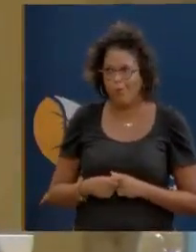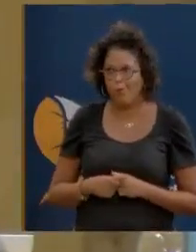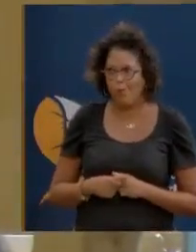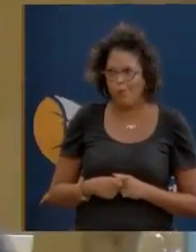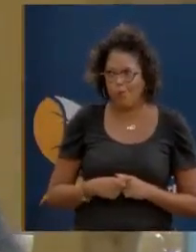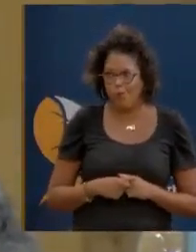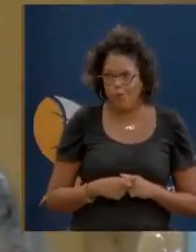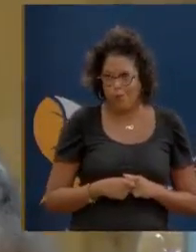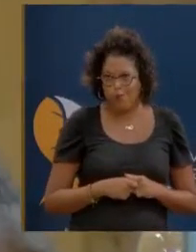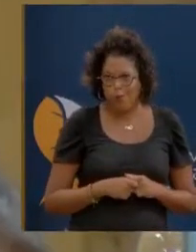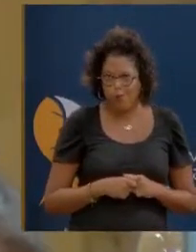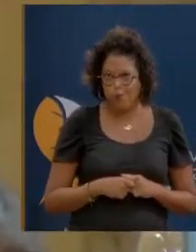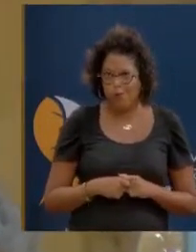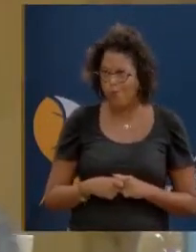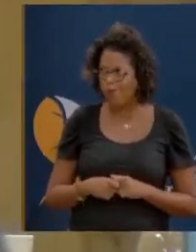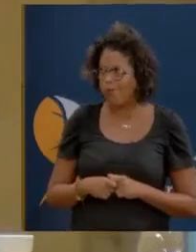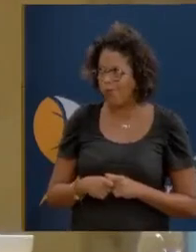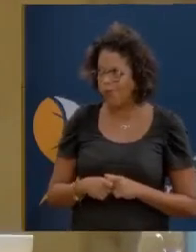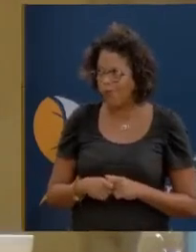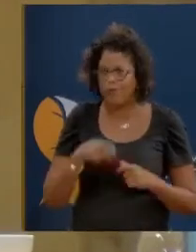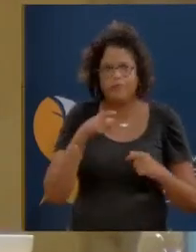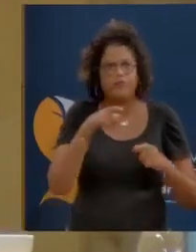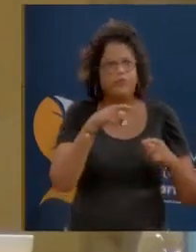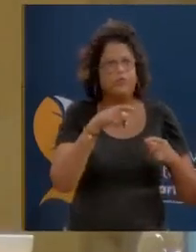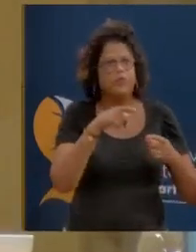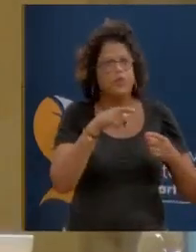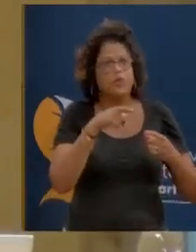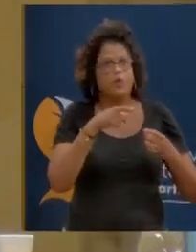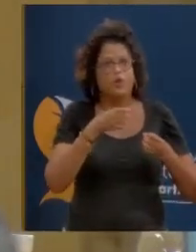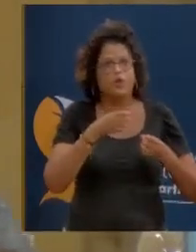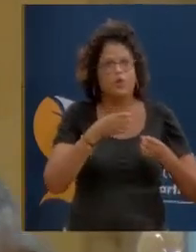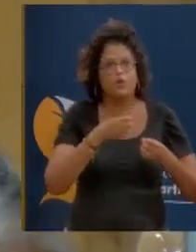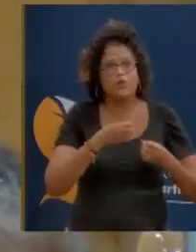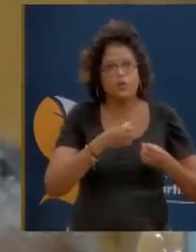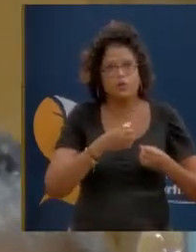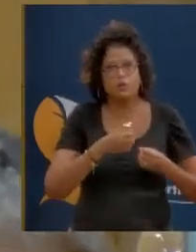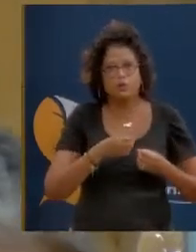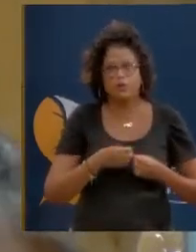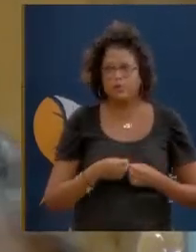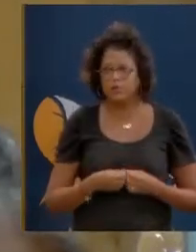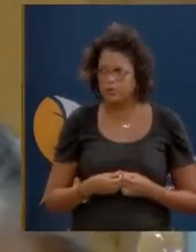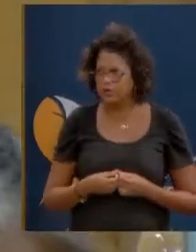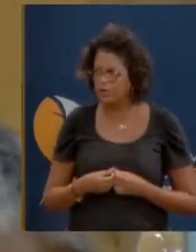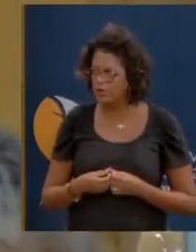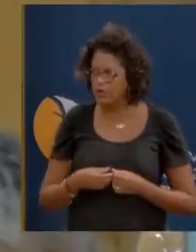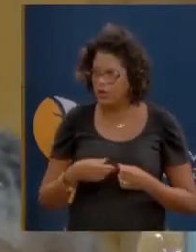L'autre fois, j'avais fait un commentaire qu'on était dans une tragicomédie, un coup de théâtre.